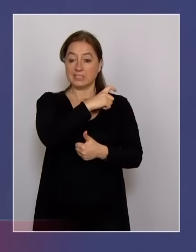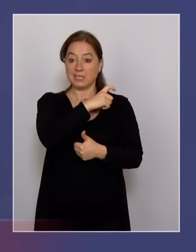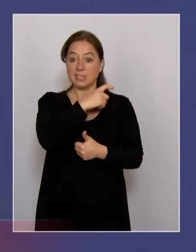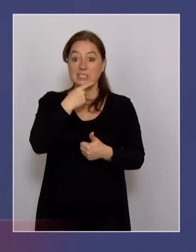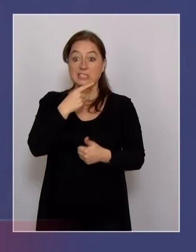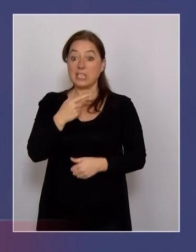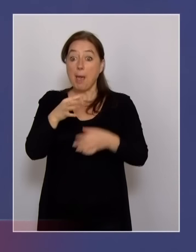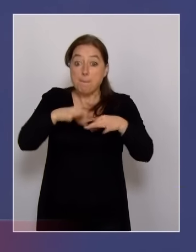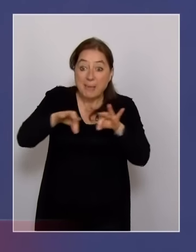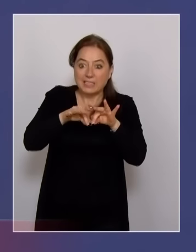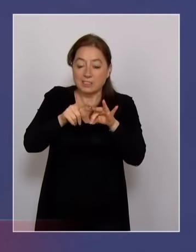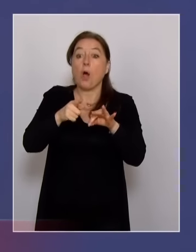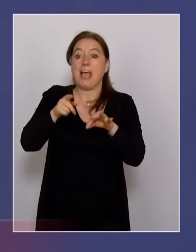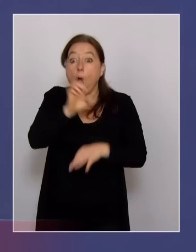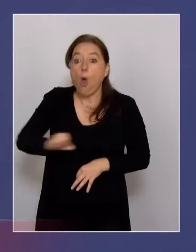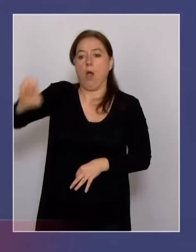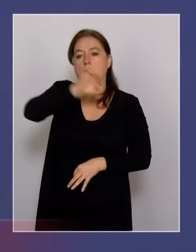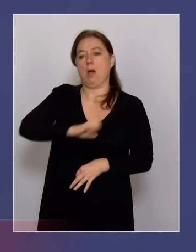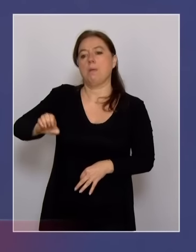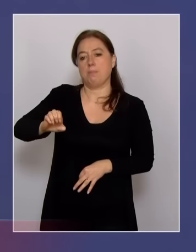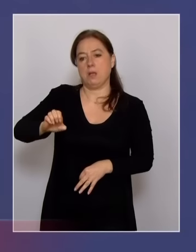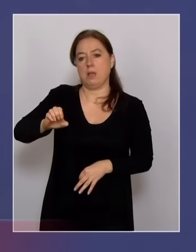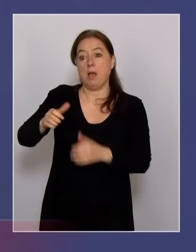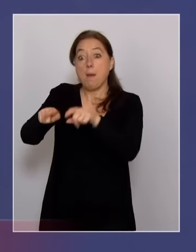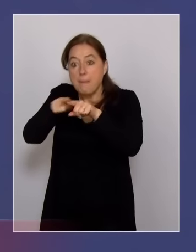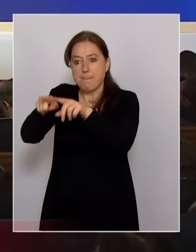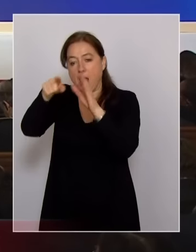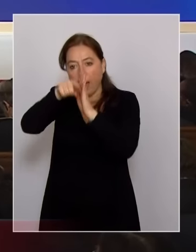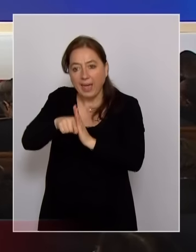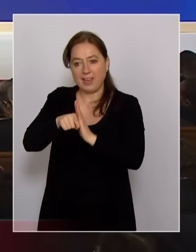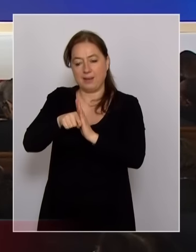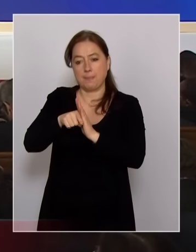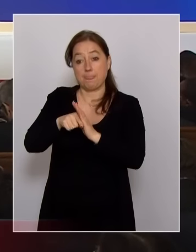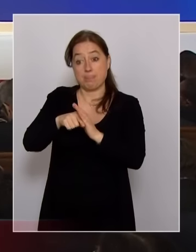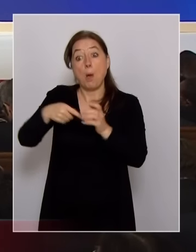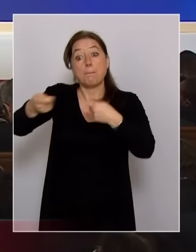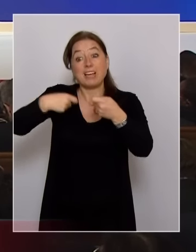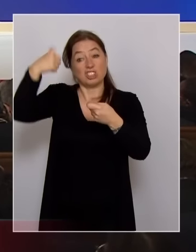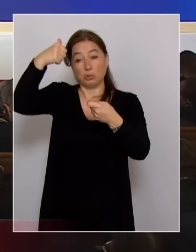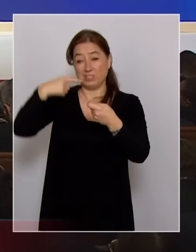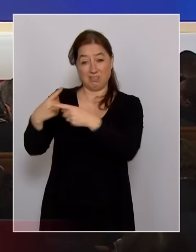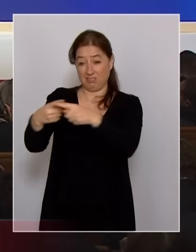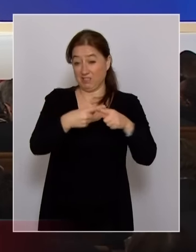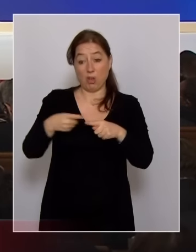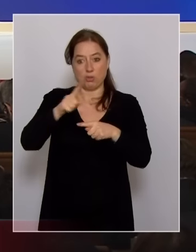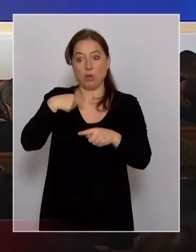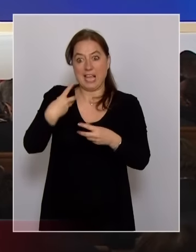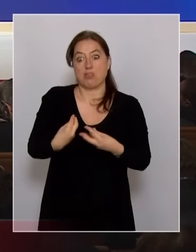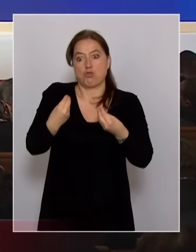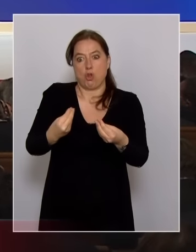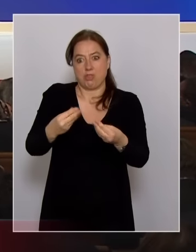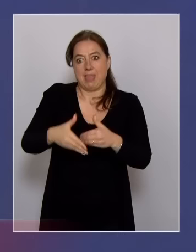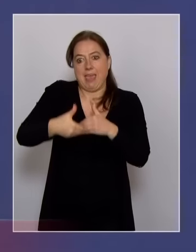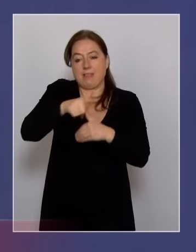consommateurs. Marché unique, c'est un choix de simplification. Mais il nous faut en quelque sorte mettre aussi fin